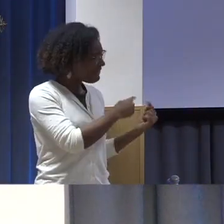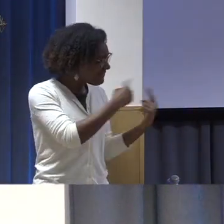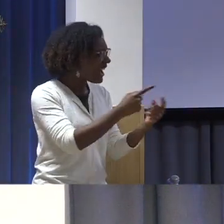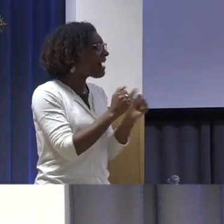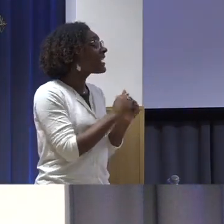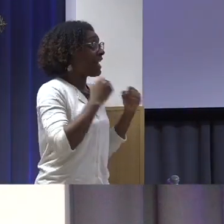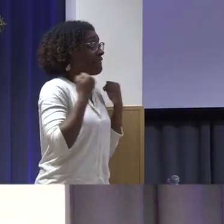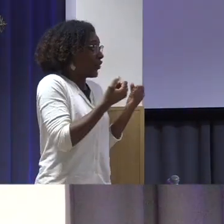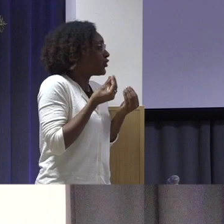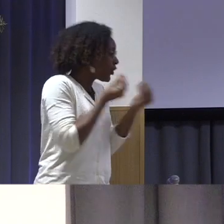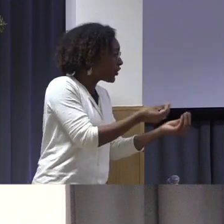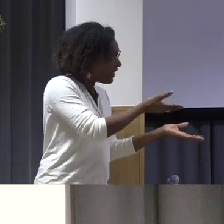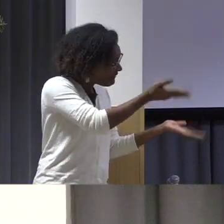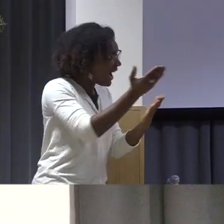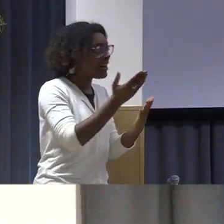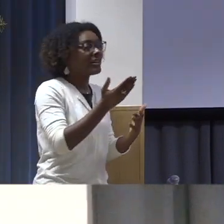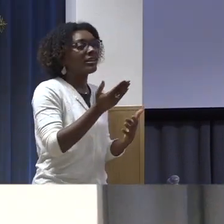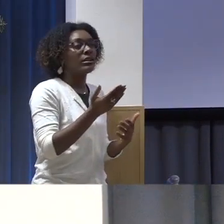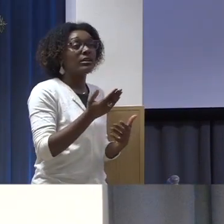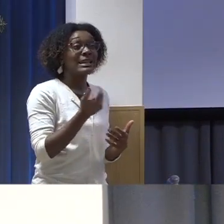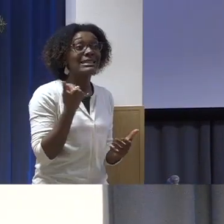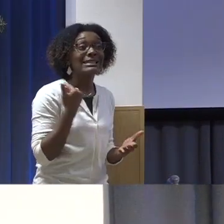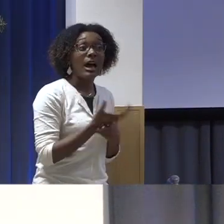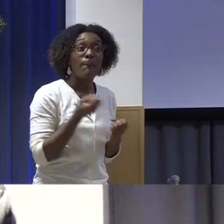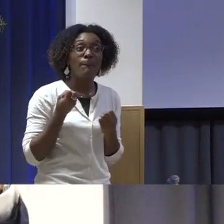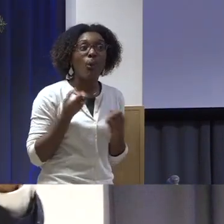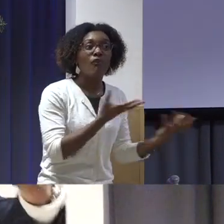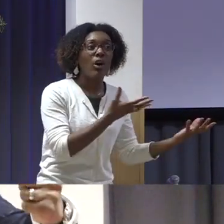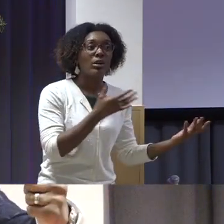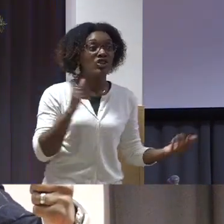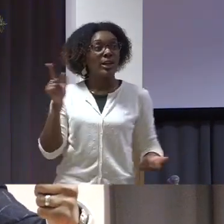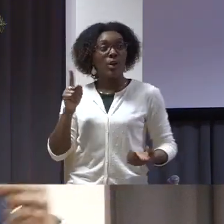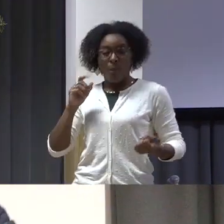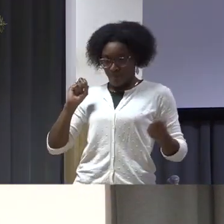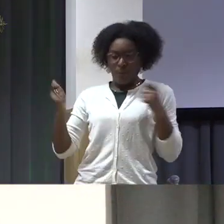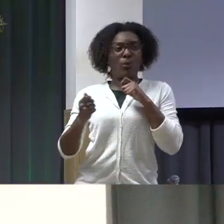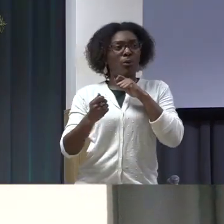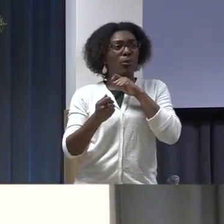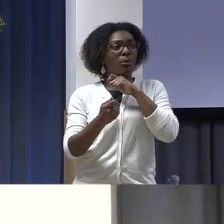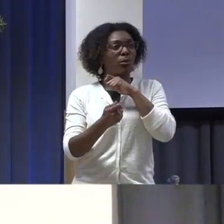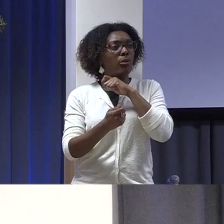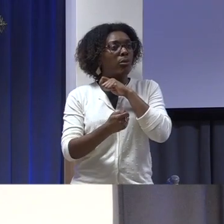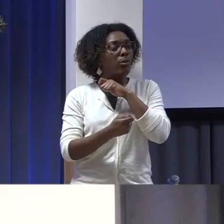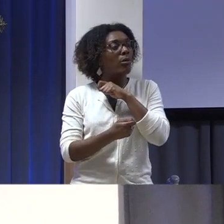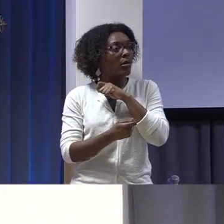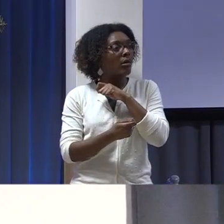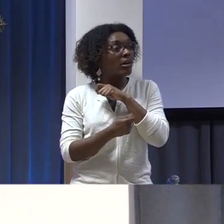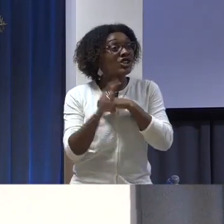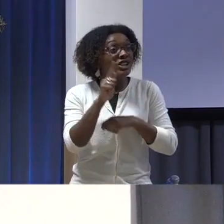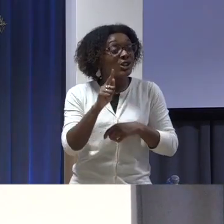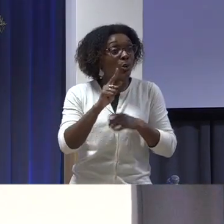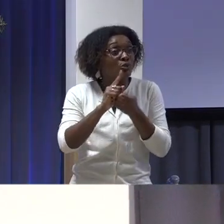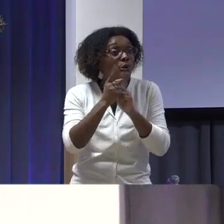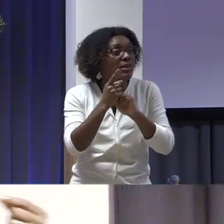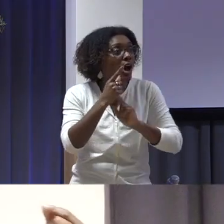donne et cette rencontre va provoquer l'inattendu gédéon va devenir l'homme